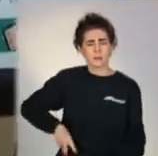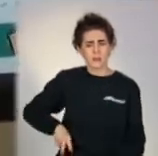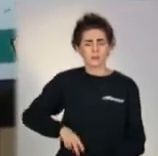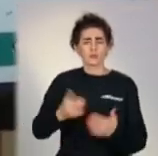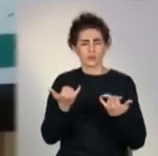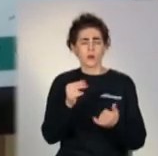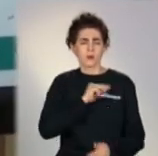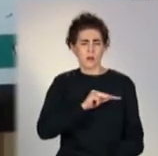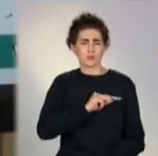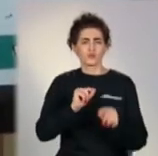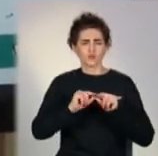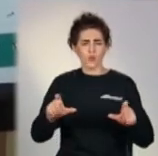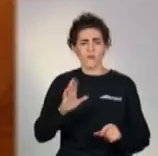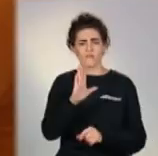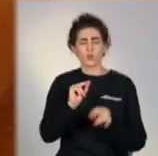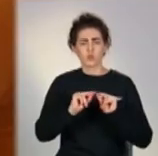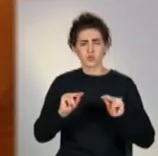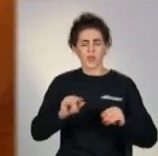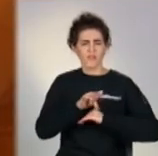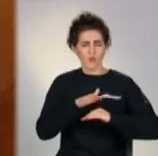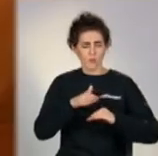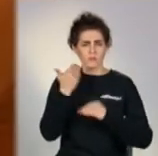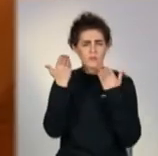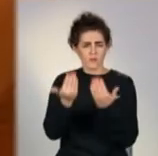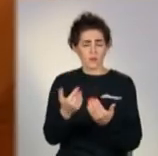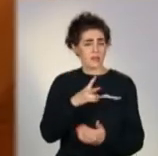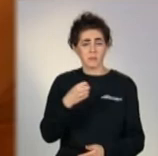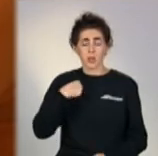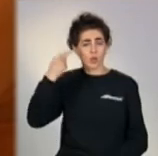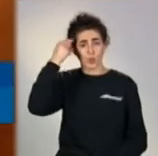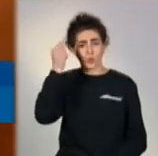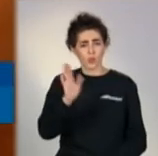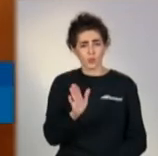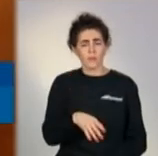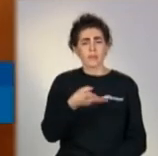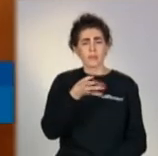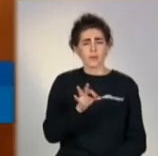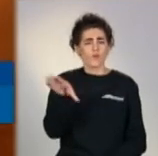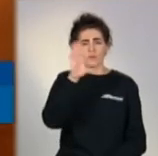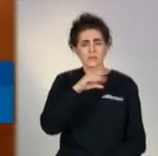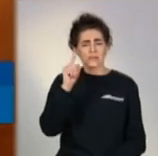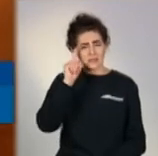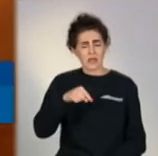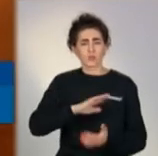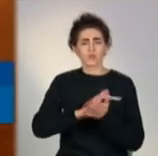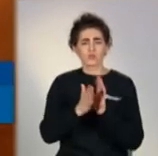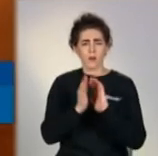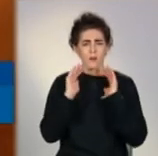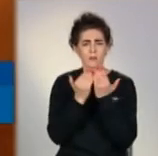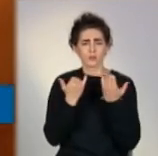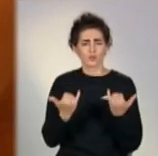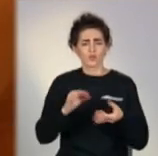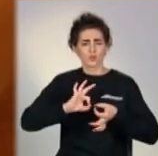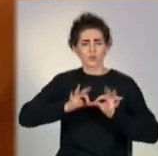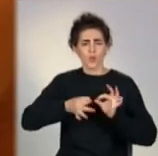школі. Учителям информатики. Сам от себя не ожидал. Ни для кого не секрет, что в условиях карантина довольно-таки сложно как